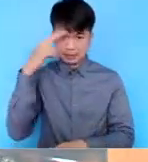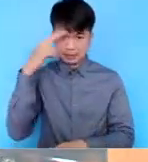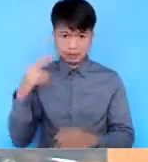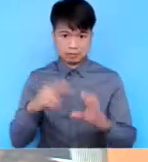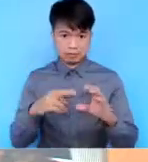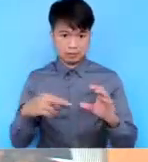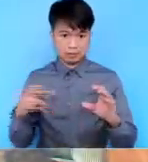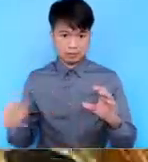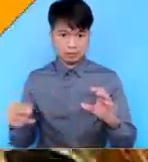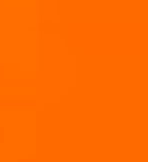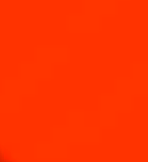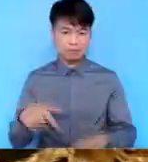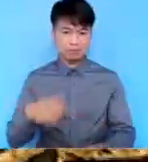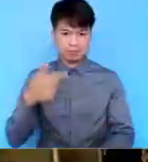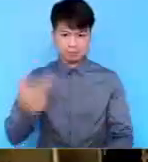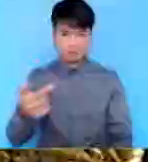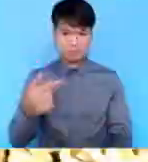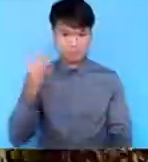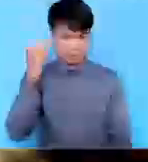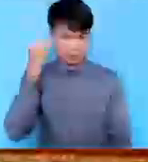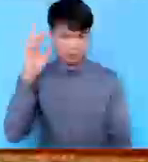Gio Robles.